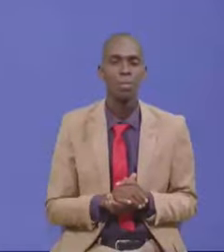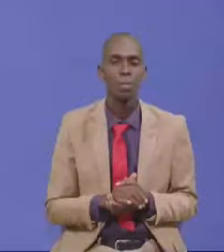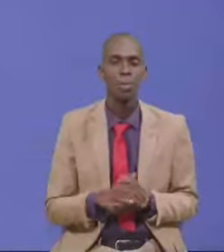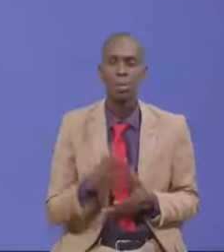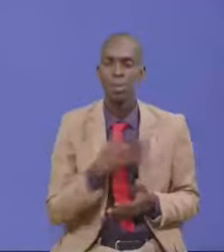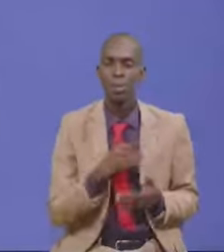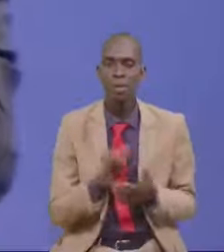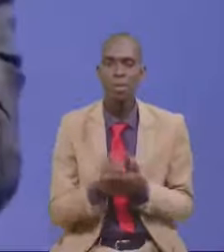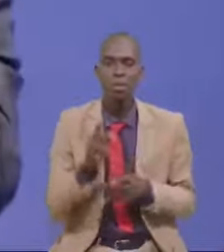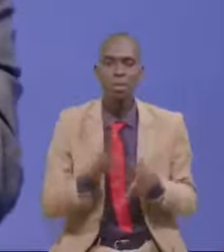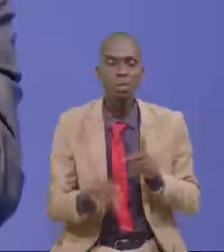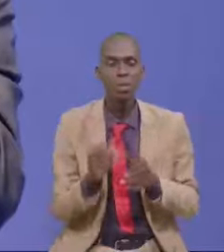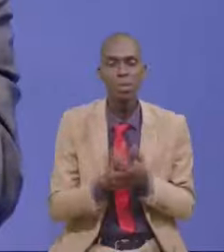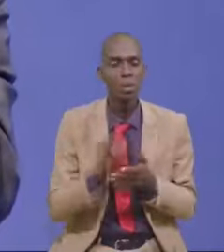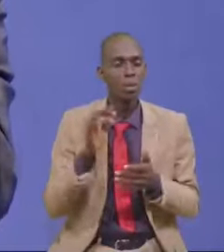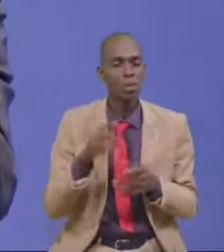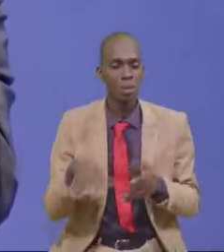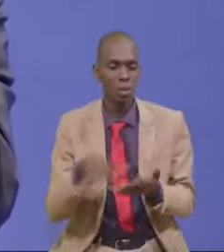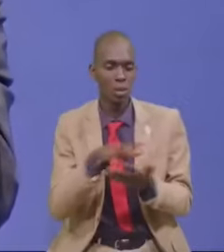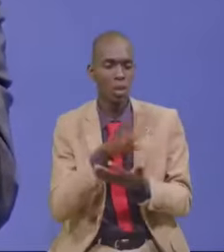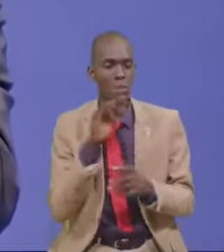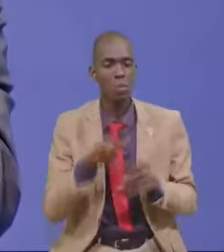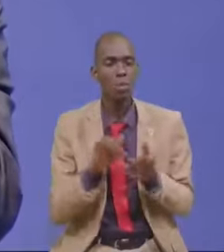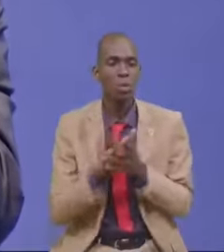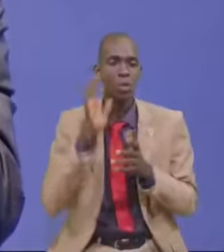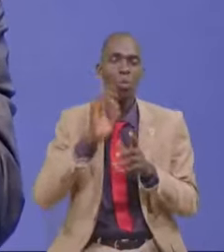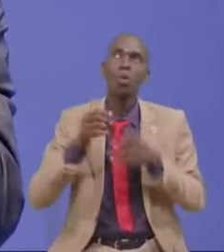C'est ceux-là qui iront avec Christ au dernier jour.